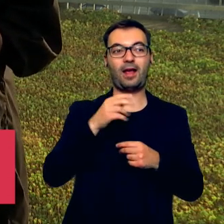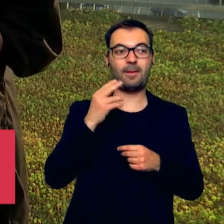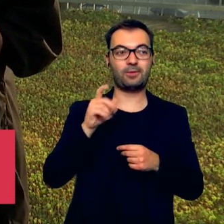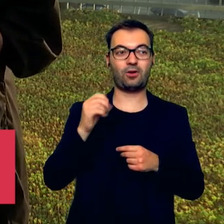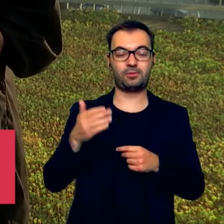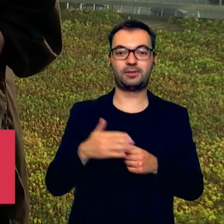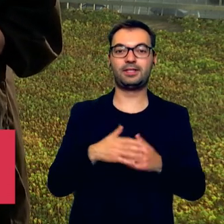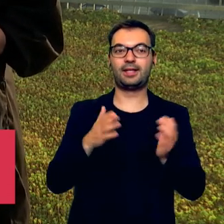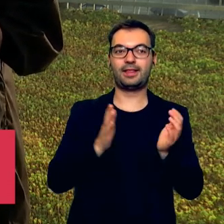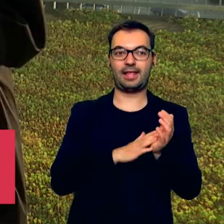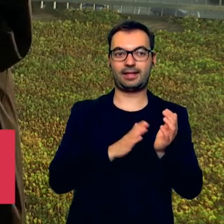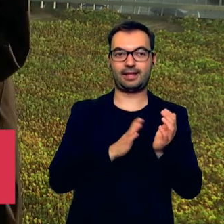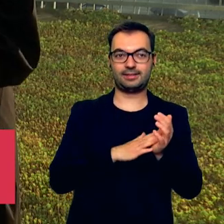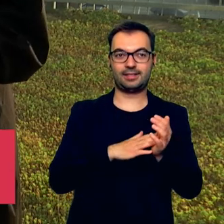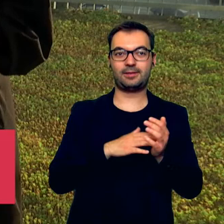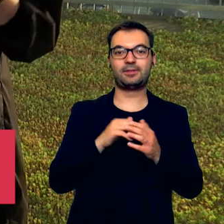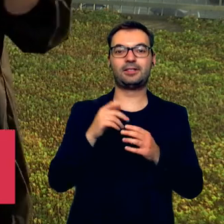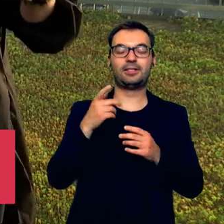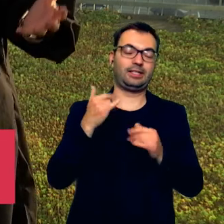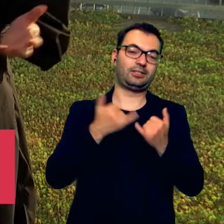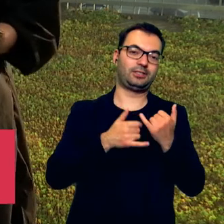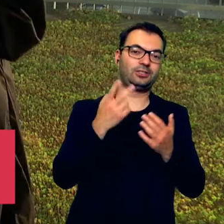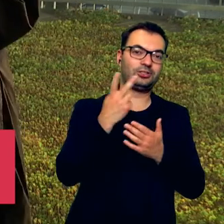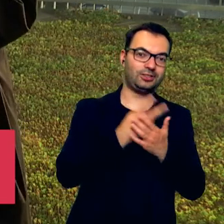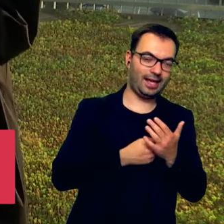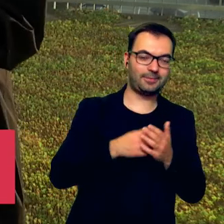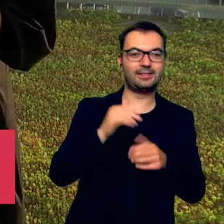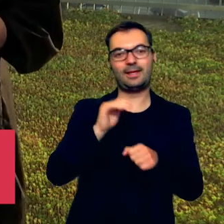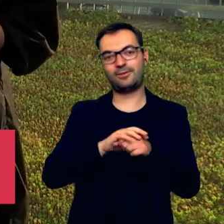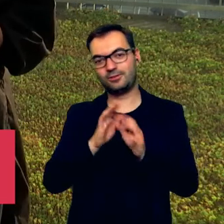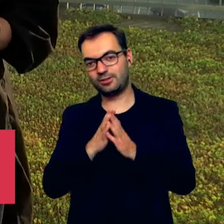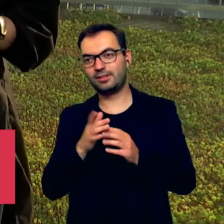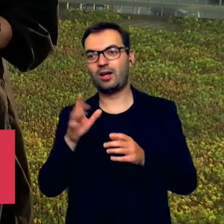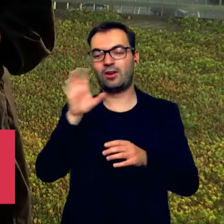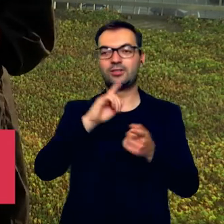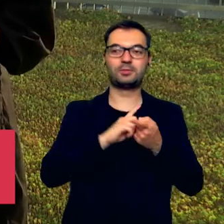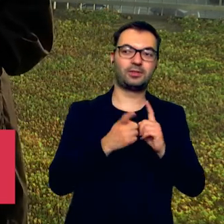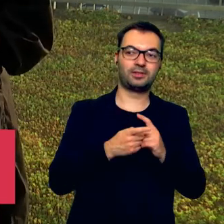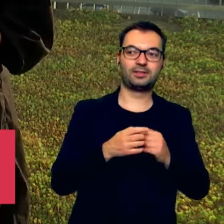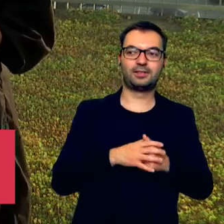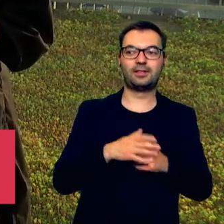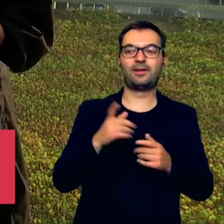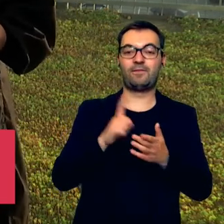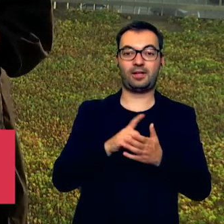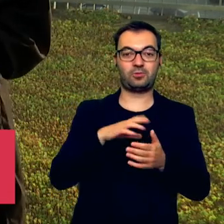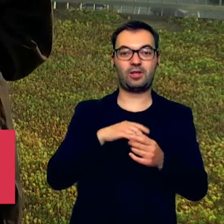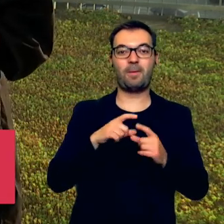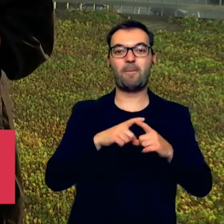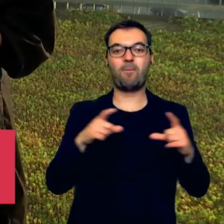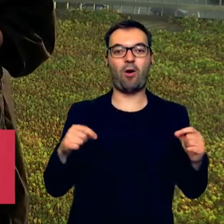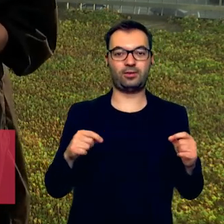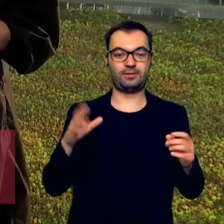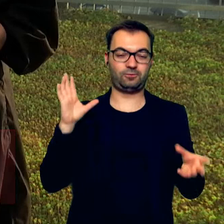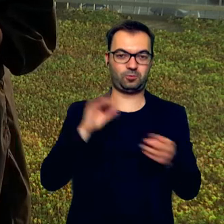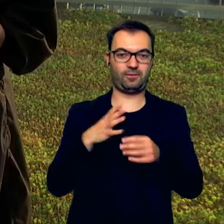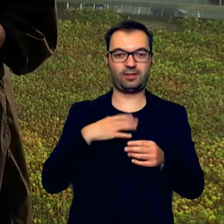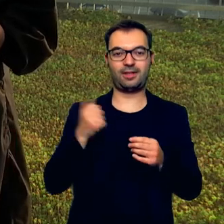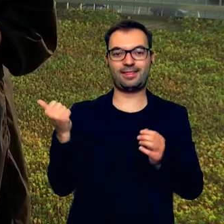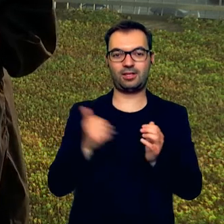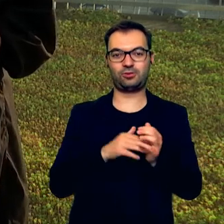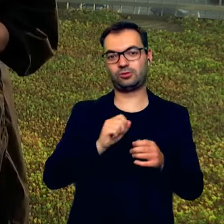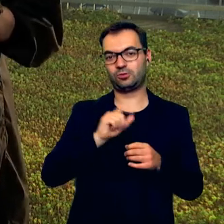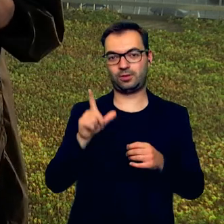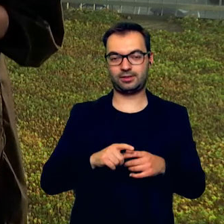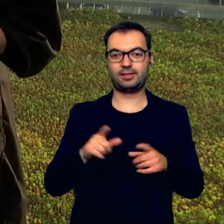premiera@empik.com. Nagradzamy fotografie przy czytaniu książek, przy zamawianiu książek, przy oglądaniu naszych spotkań. Do wygrania są bony o łącznej wartości 1000 zł na